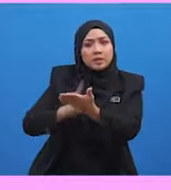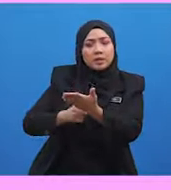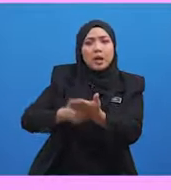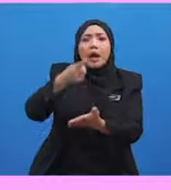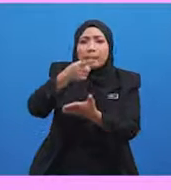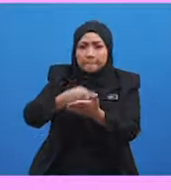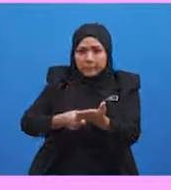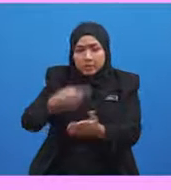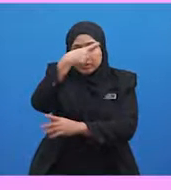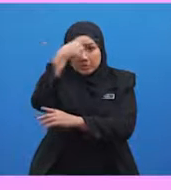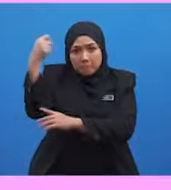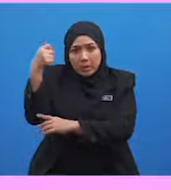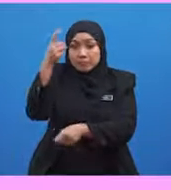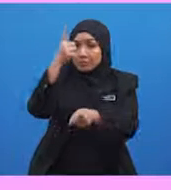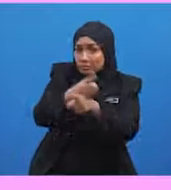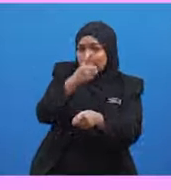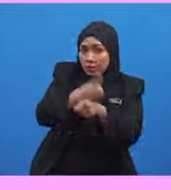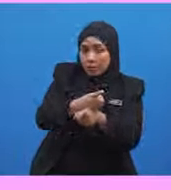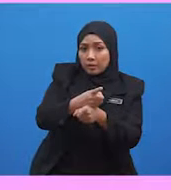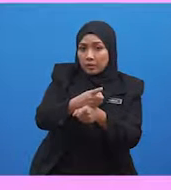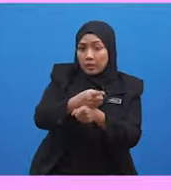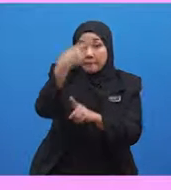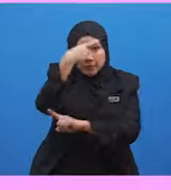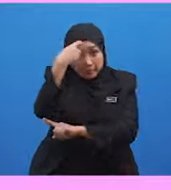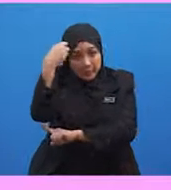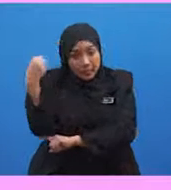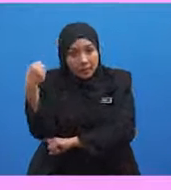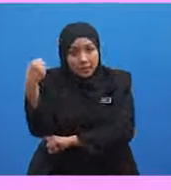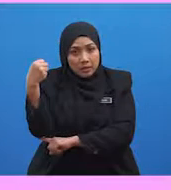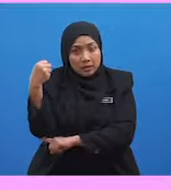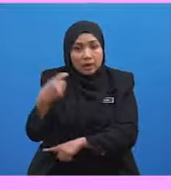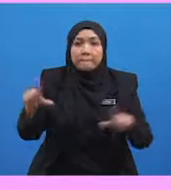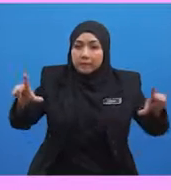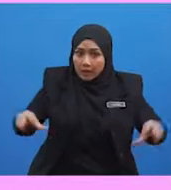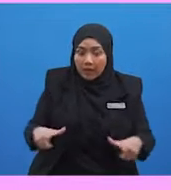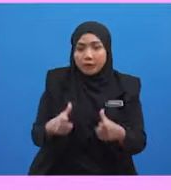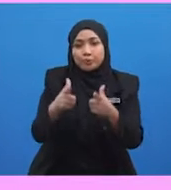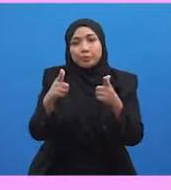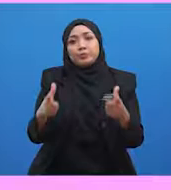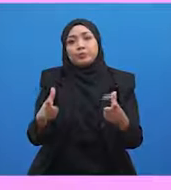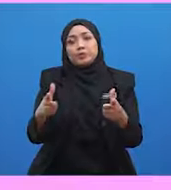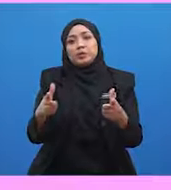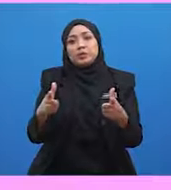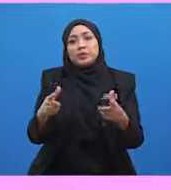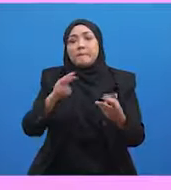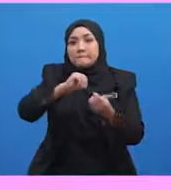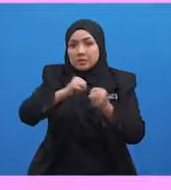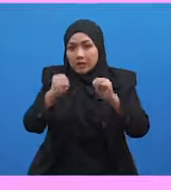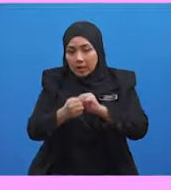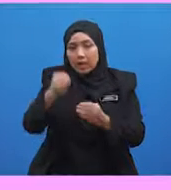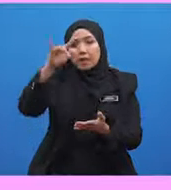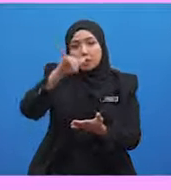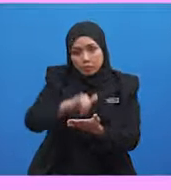sebab sebenar yang menyebabkan berlakunya masalah tersebut.